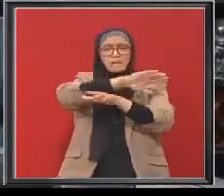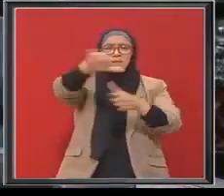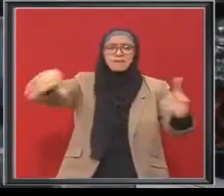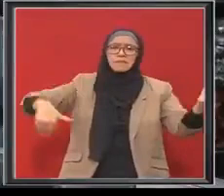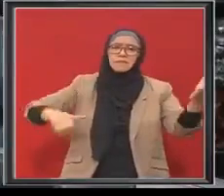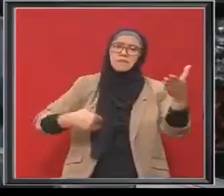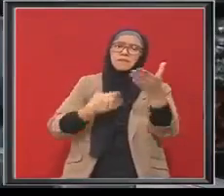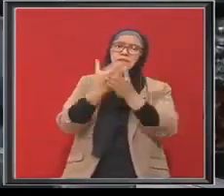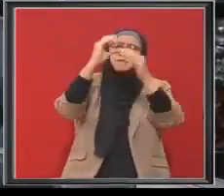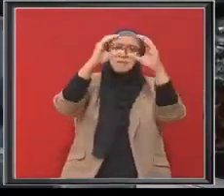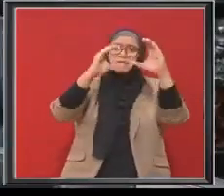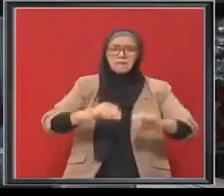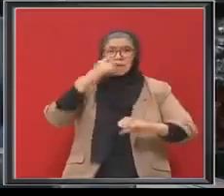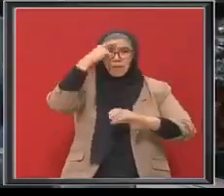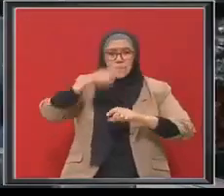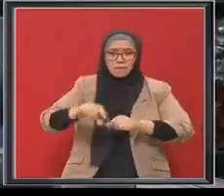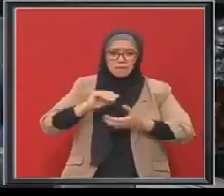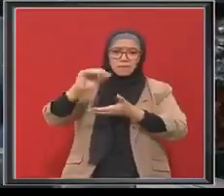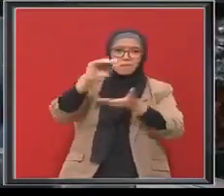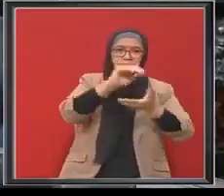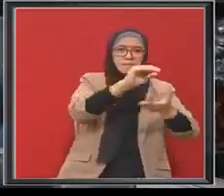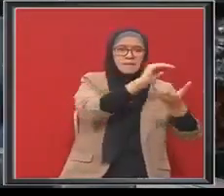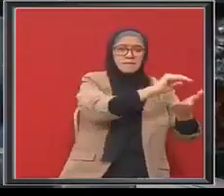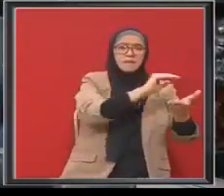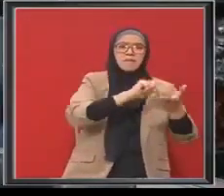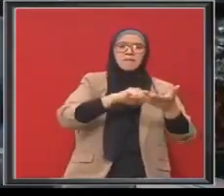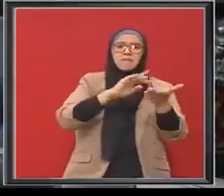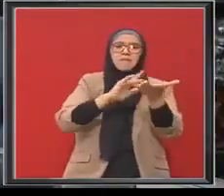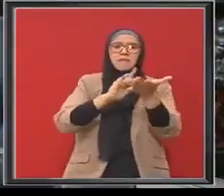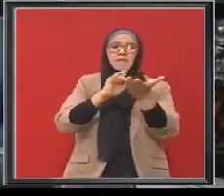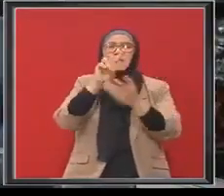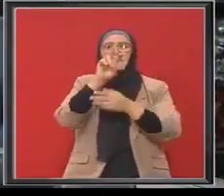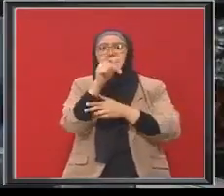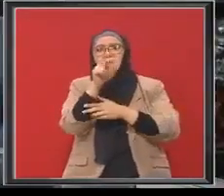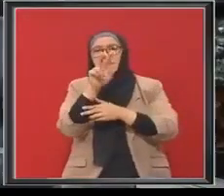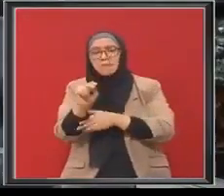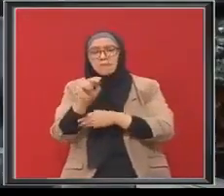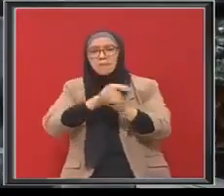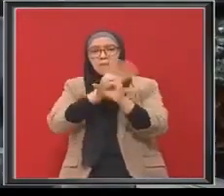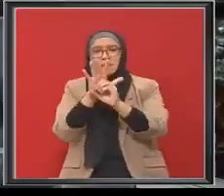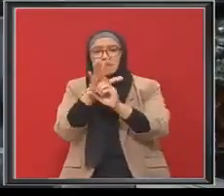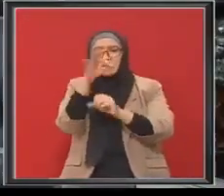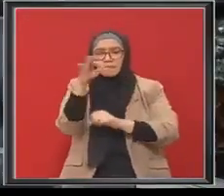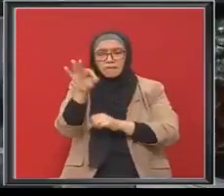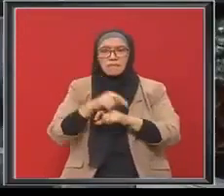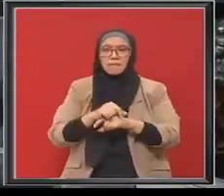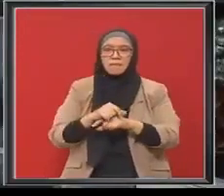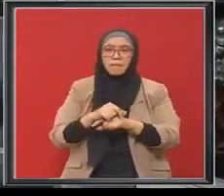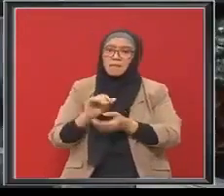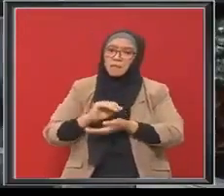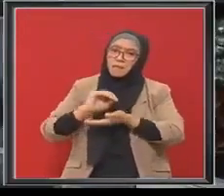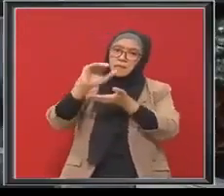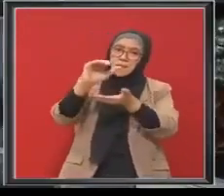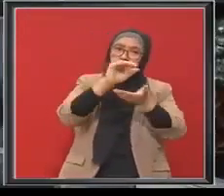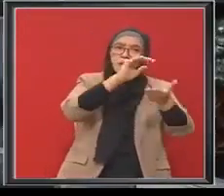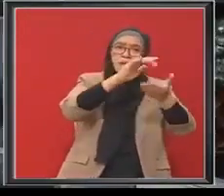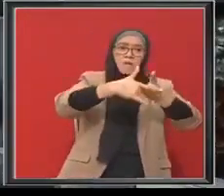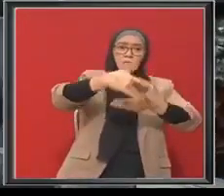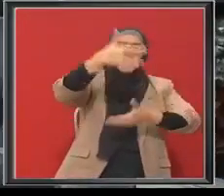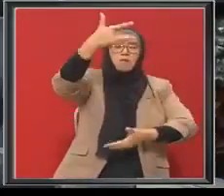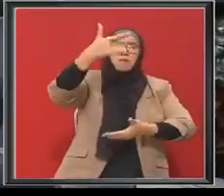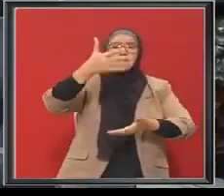strategi untuk pembekalan beximco with 19 subuhan dengan itu bekalan bexin awal